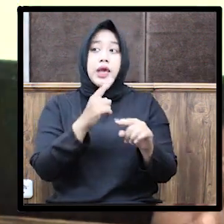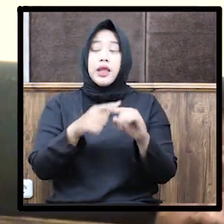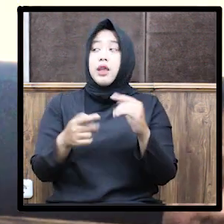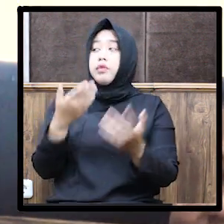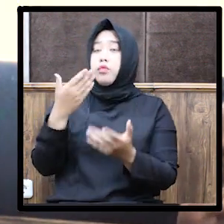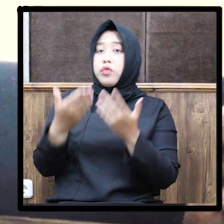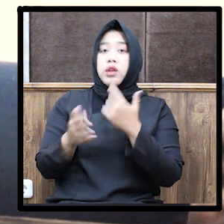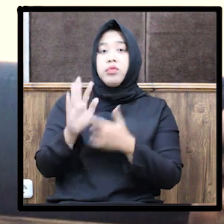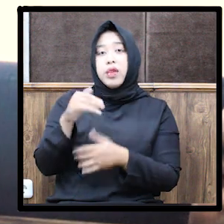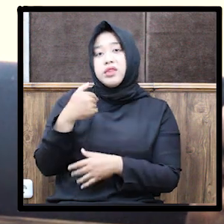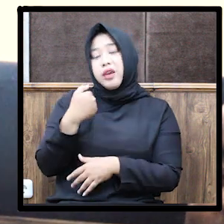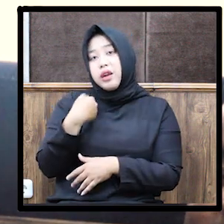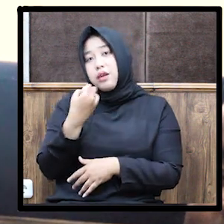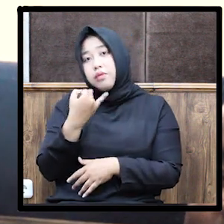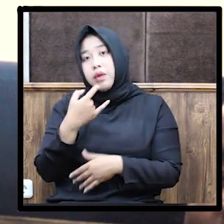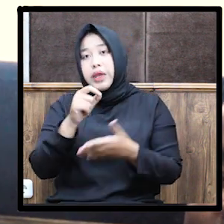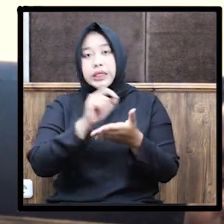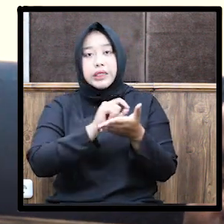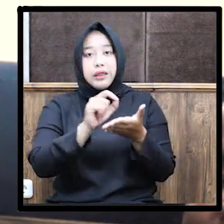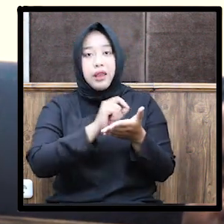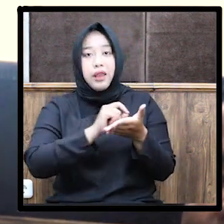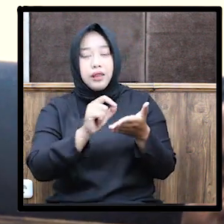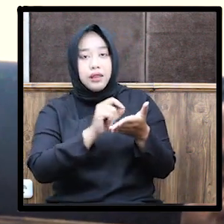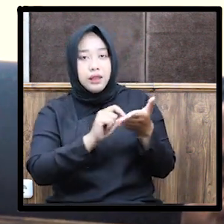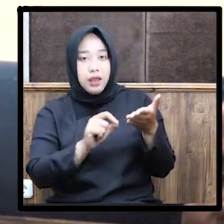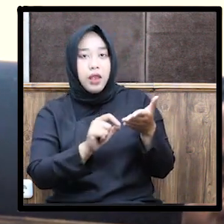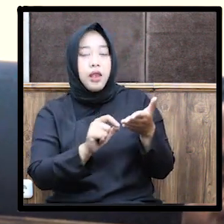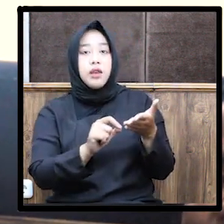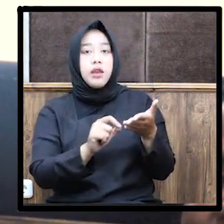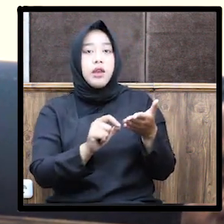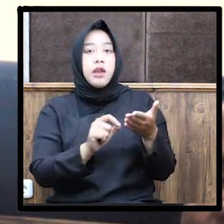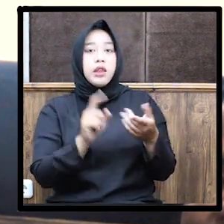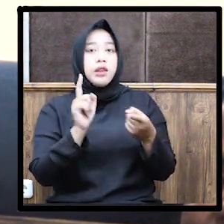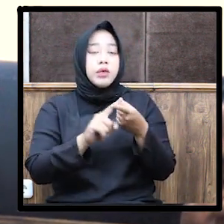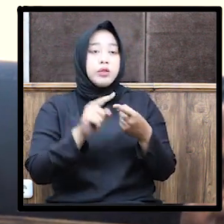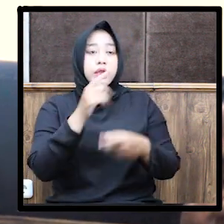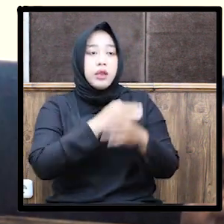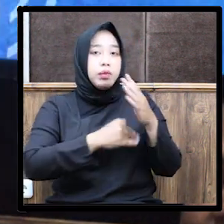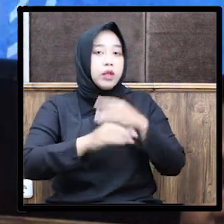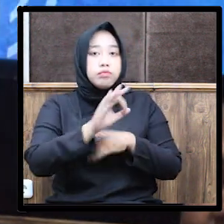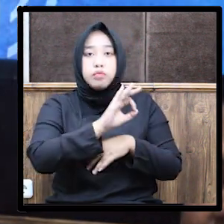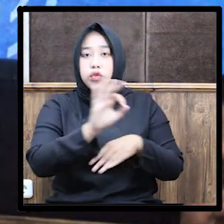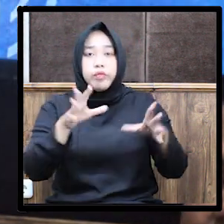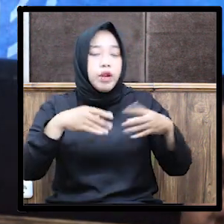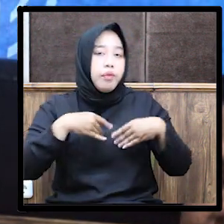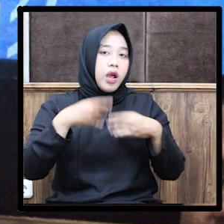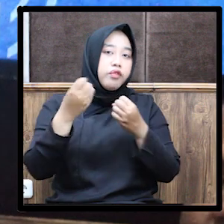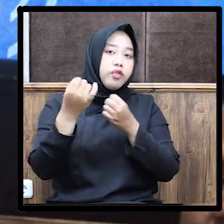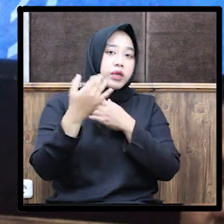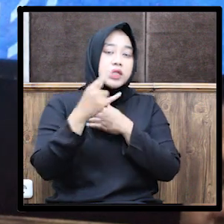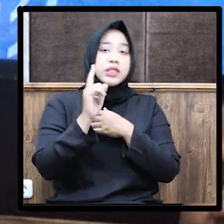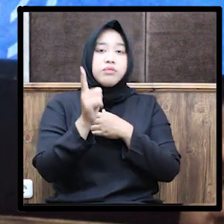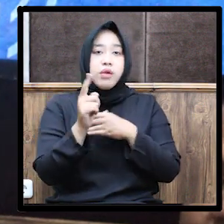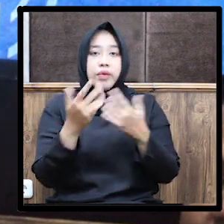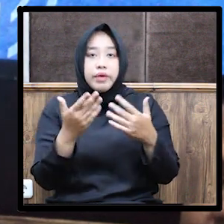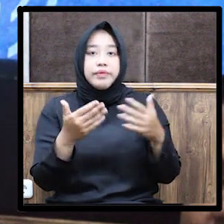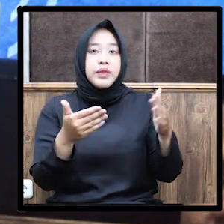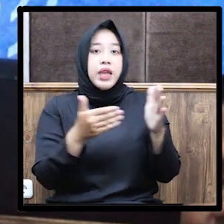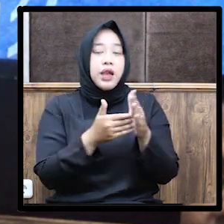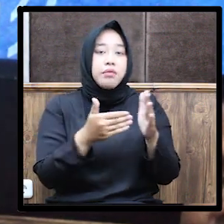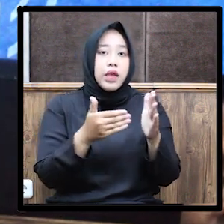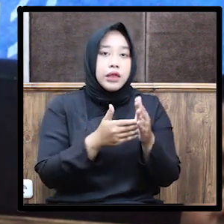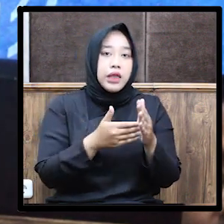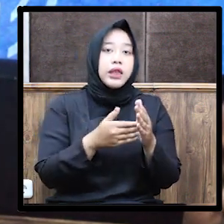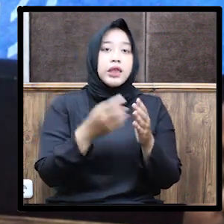sudah jadi gitu. Tetapi mungkin masih ada catatan dan banyak teman yang belum terpapar informasi, itu